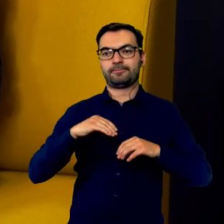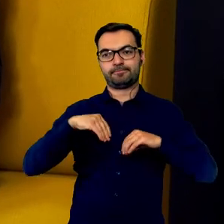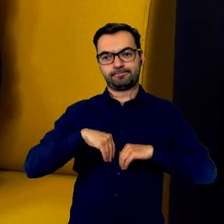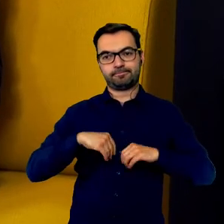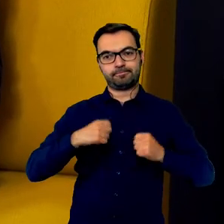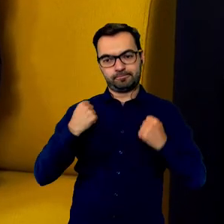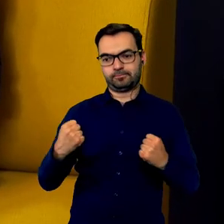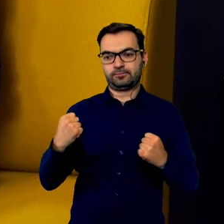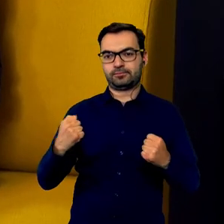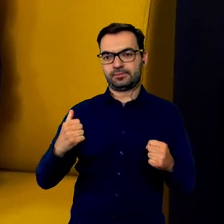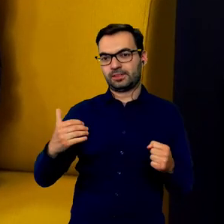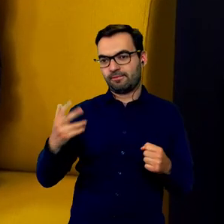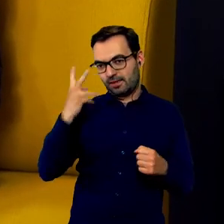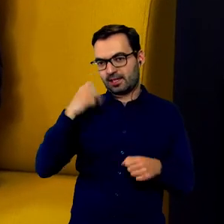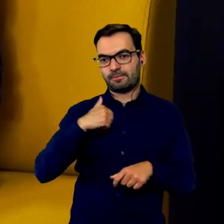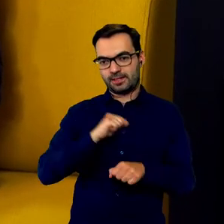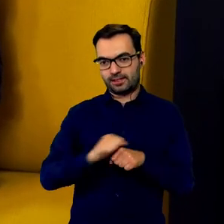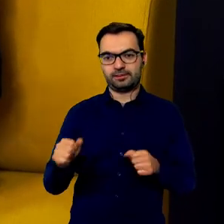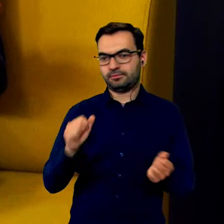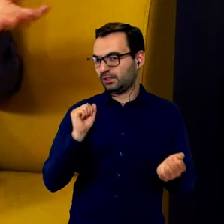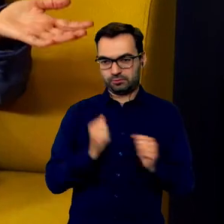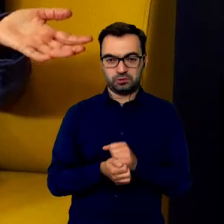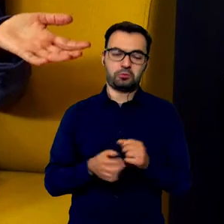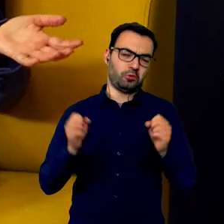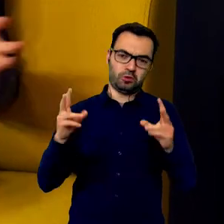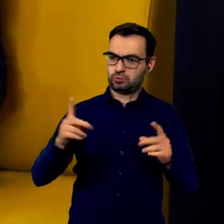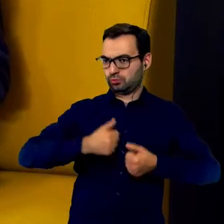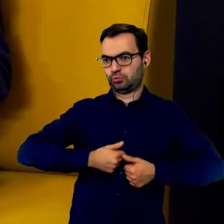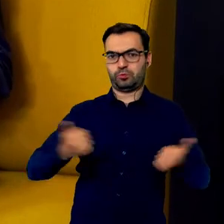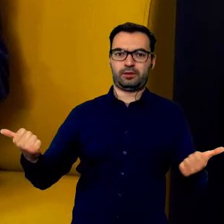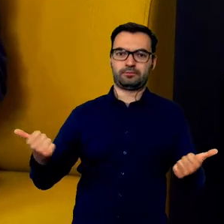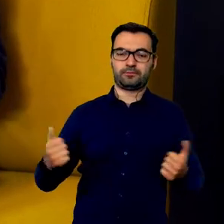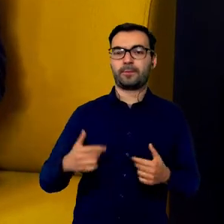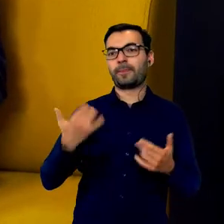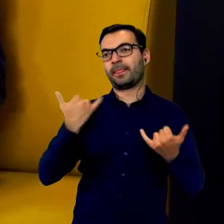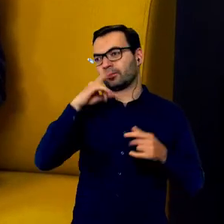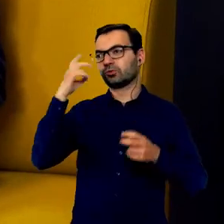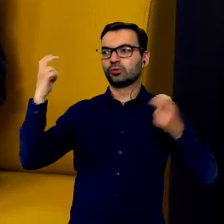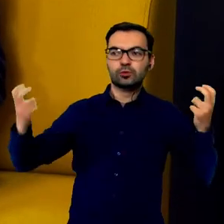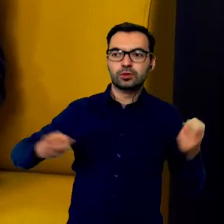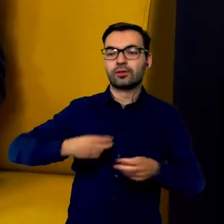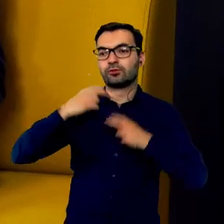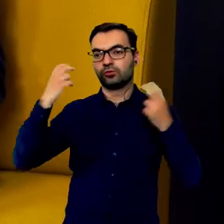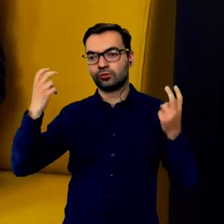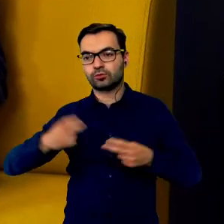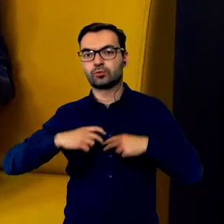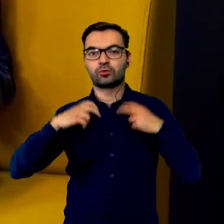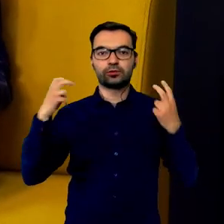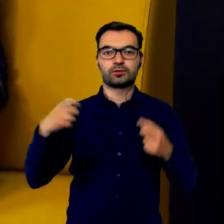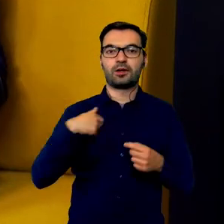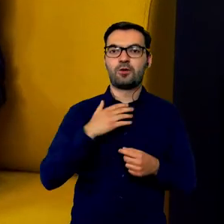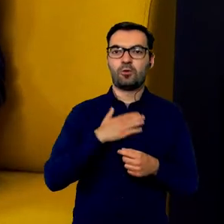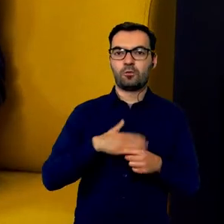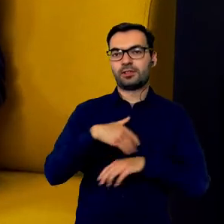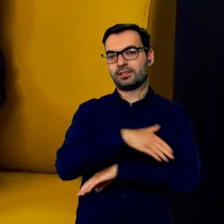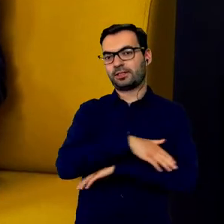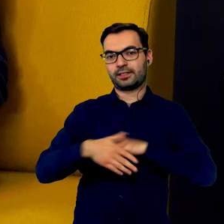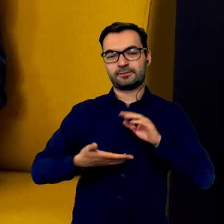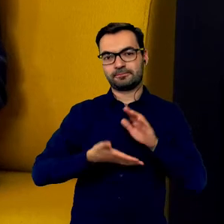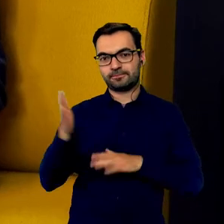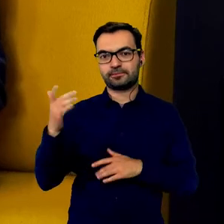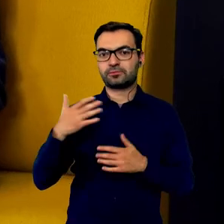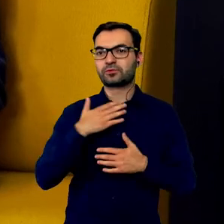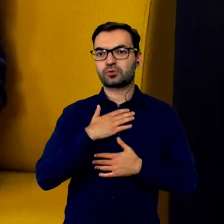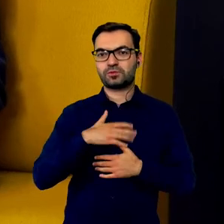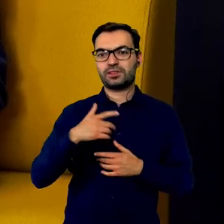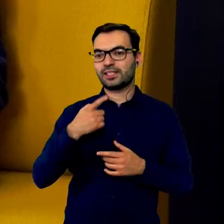wiedzą, kim są i się nie zmienią. O, wspaniale, a inni szukają. Ja lubię być za granicą, lubię